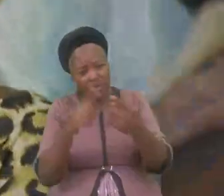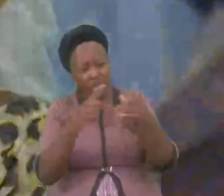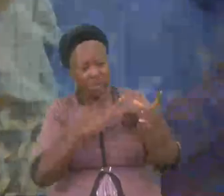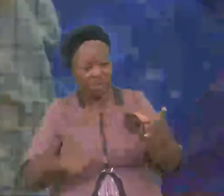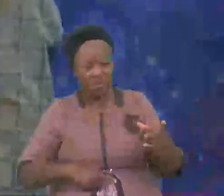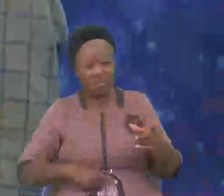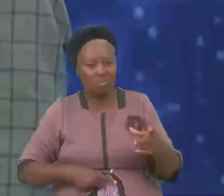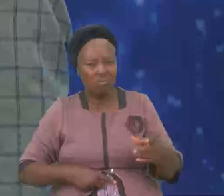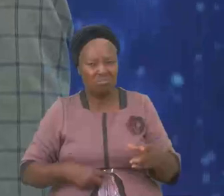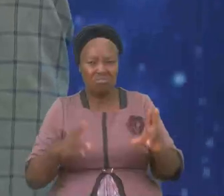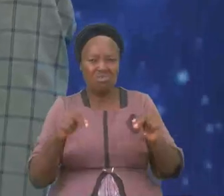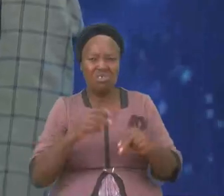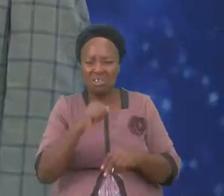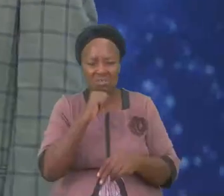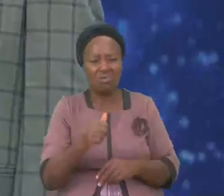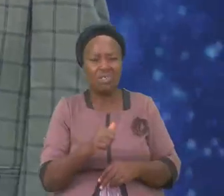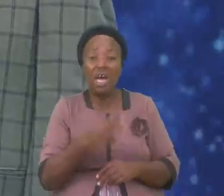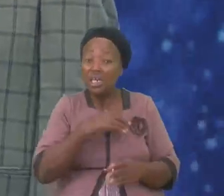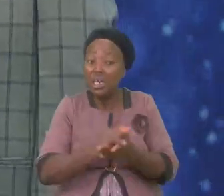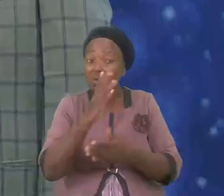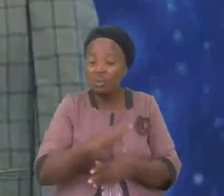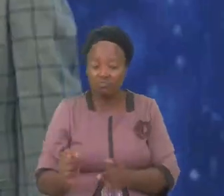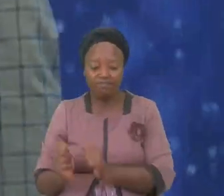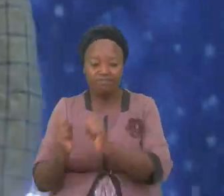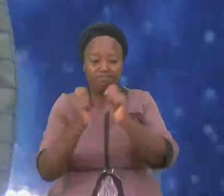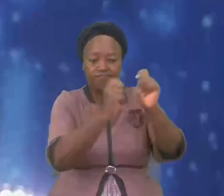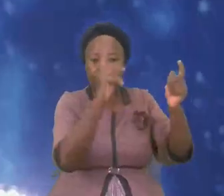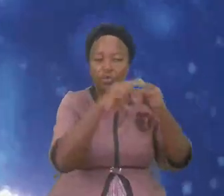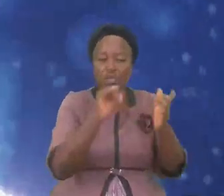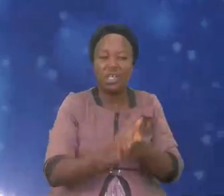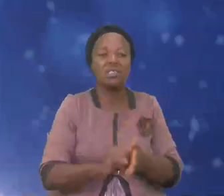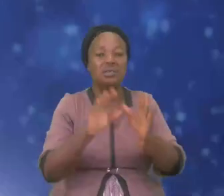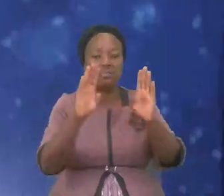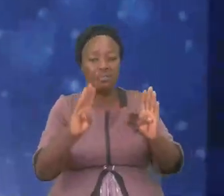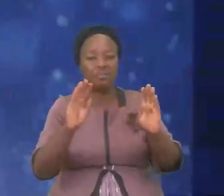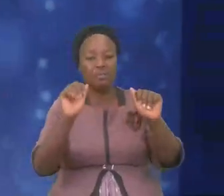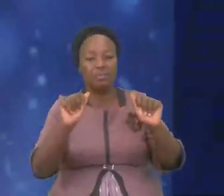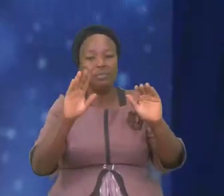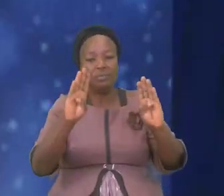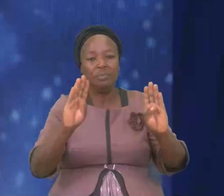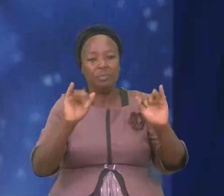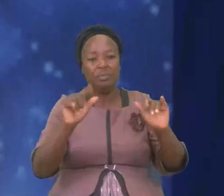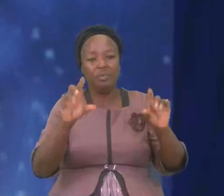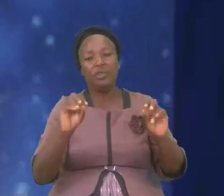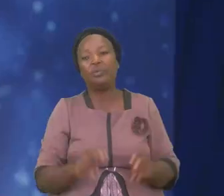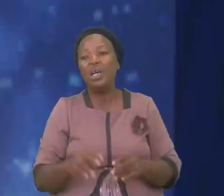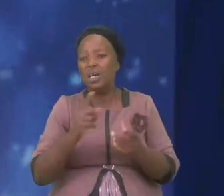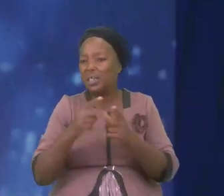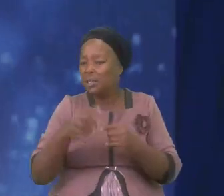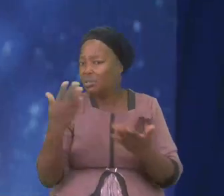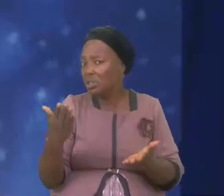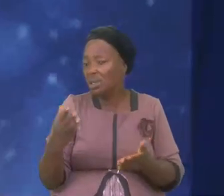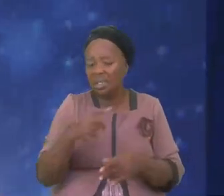Voilà pourquoi ils ont été transportés à Babylone. Ils vivaient comme les Babyloniens déjà. Et ils iront